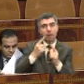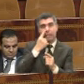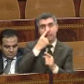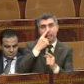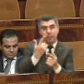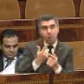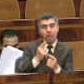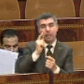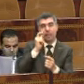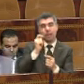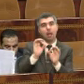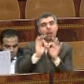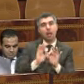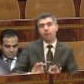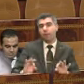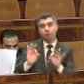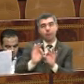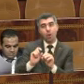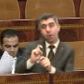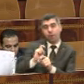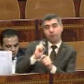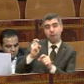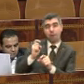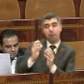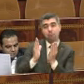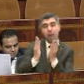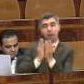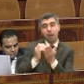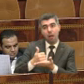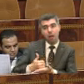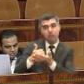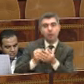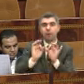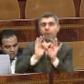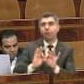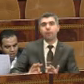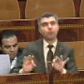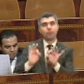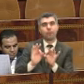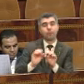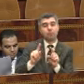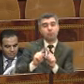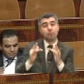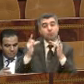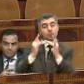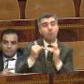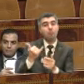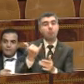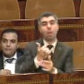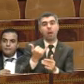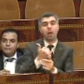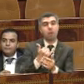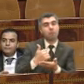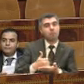لا بطنجه، ولا من المنح الدراسيه علما بانهم يستحقون الاستفاده من الحي الجامعي من المنح